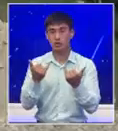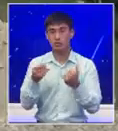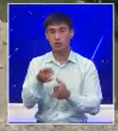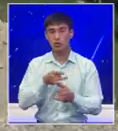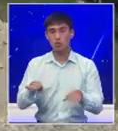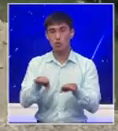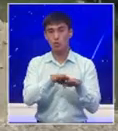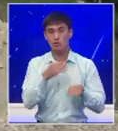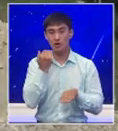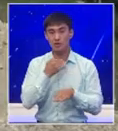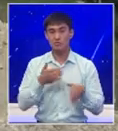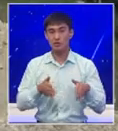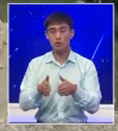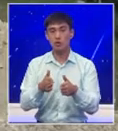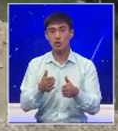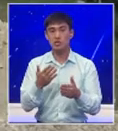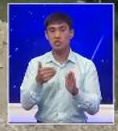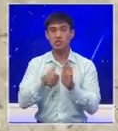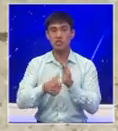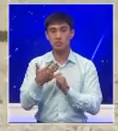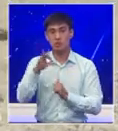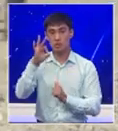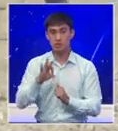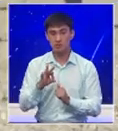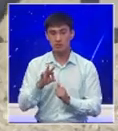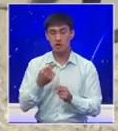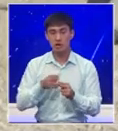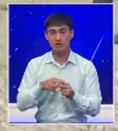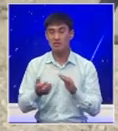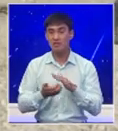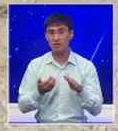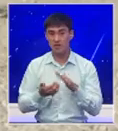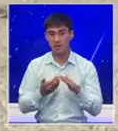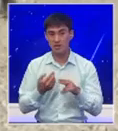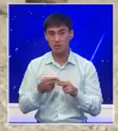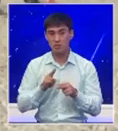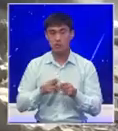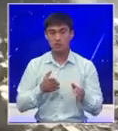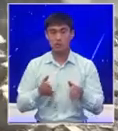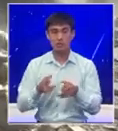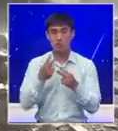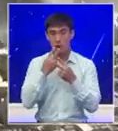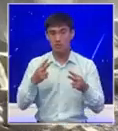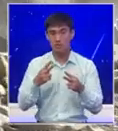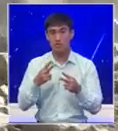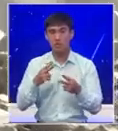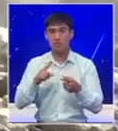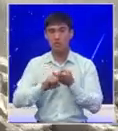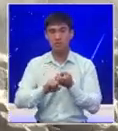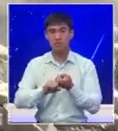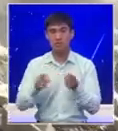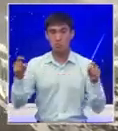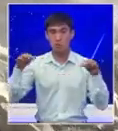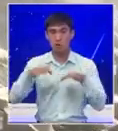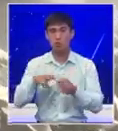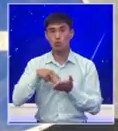регионе уровень качества дорог составляет всего 65%. Этого недостаточно. Тем более, что от данного показателя зависит и приток